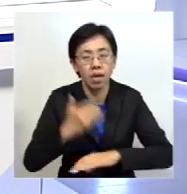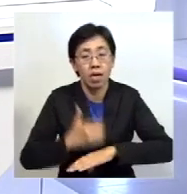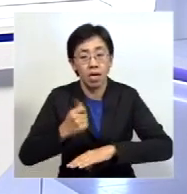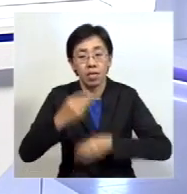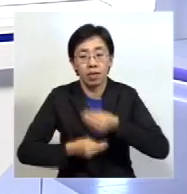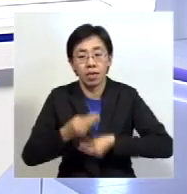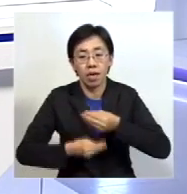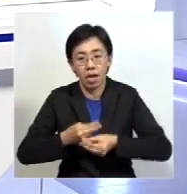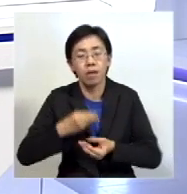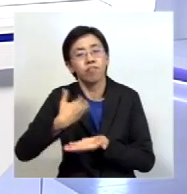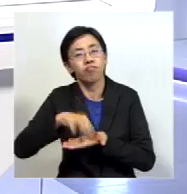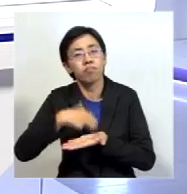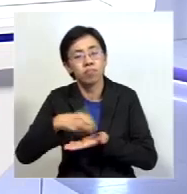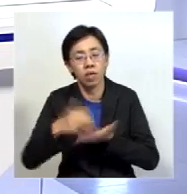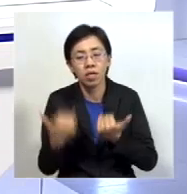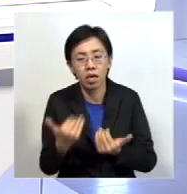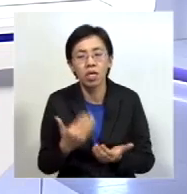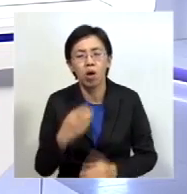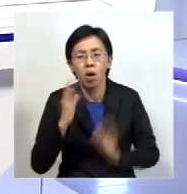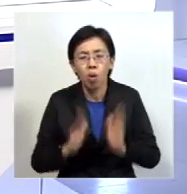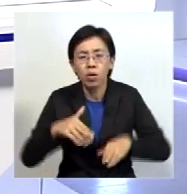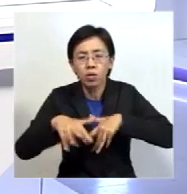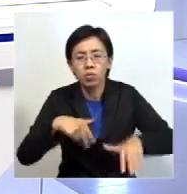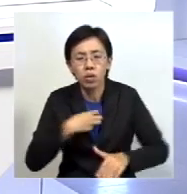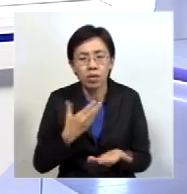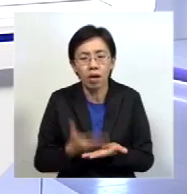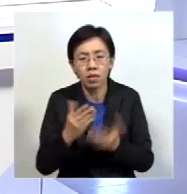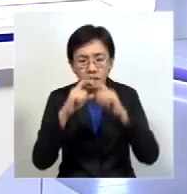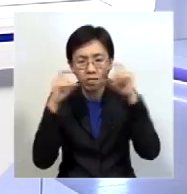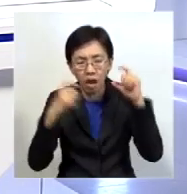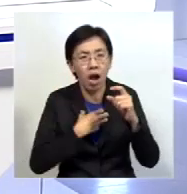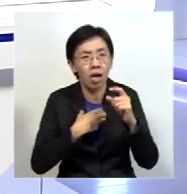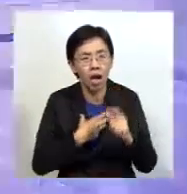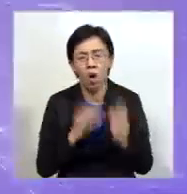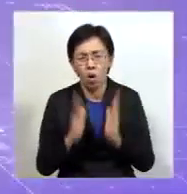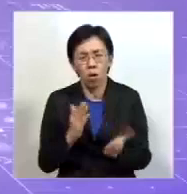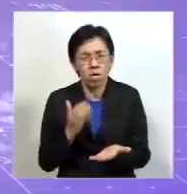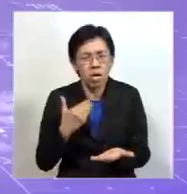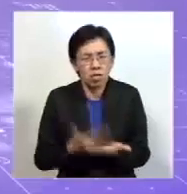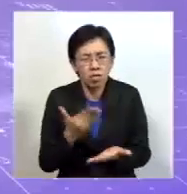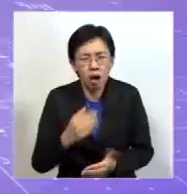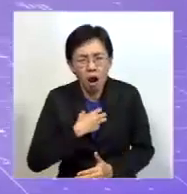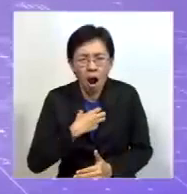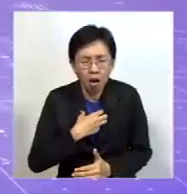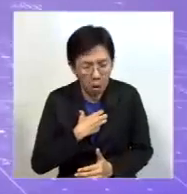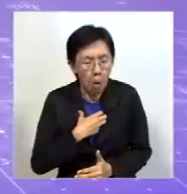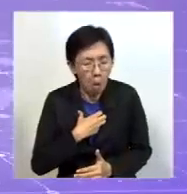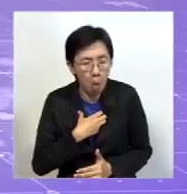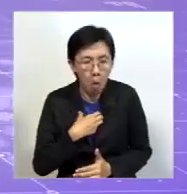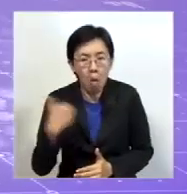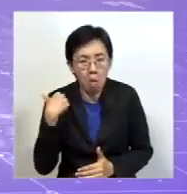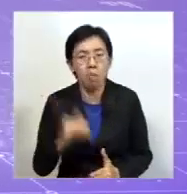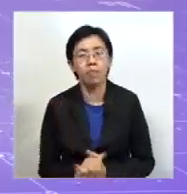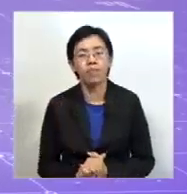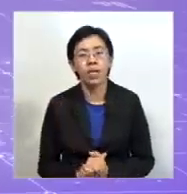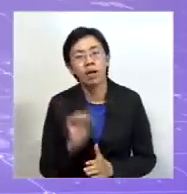มรับนะครับว่าความต้องการหน้ากากอนามัยเนี่ยตอนนี้มีการเพิ่มขึ้นจากเดิม5เท่าตัวไม่ใช่น้อยๆเลยทีเดียวนะครับในอัตราการผลิ